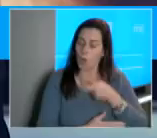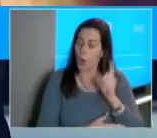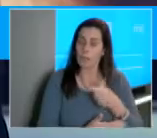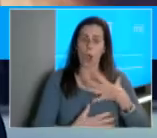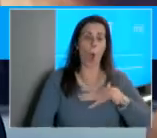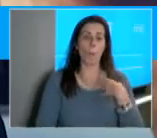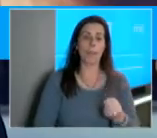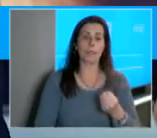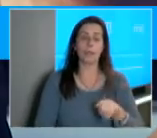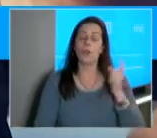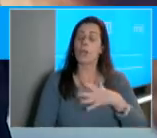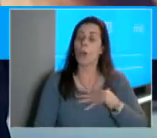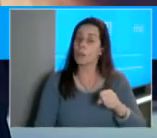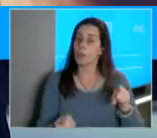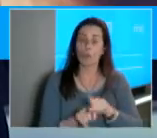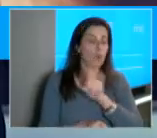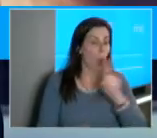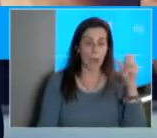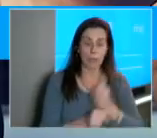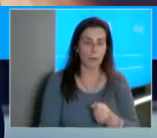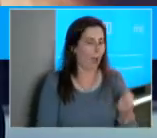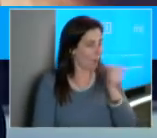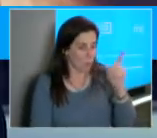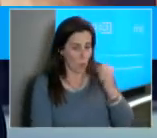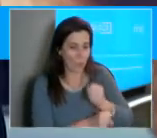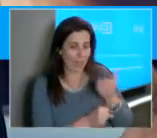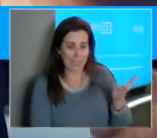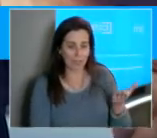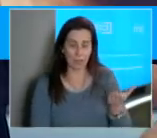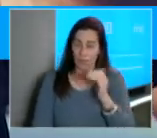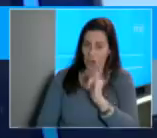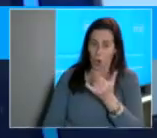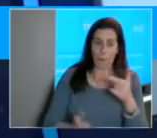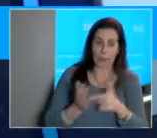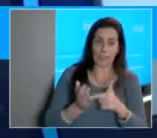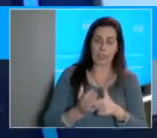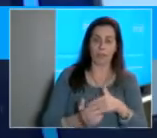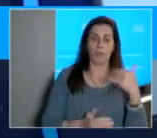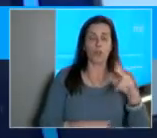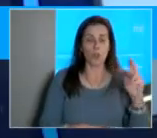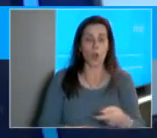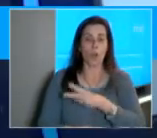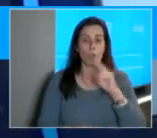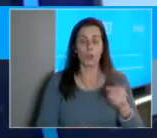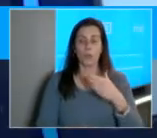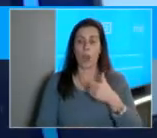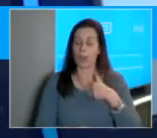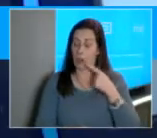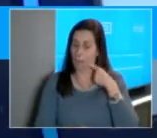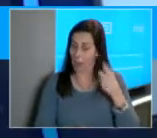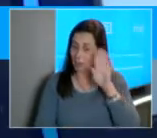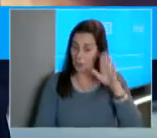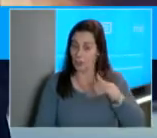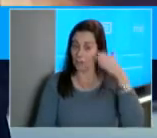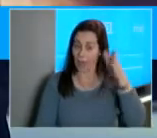צריך אומץ. הוא צריך אומץ כמו שהוא לא עשה... אבל הוא לא הולך לעשות את זה. כמו שהוא לא... נכון, ובגלל זה כל פעם אחר פעם, כשאנחנו היינו אצלו, והזכרתי את זה, כשהיינו